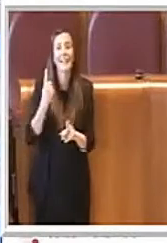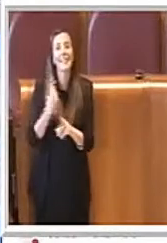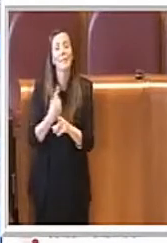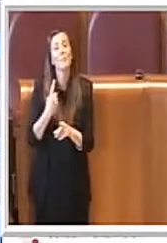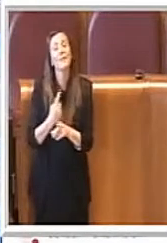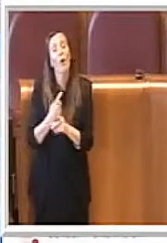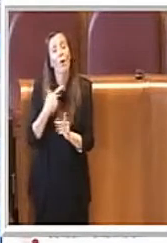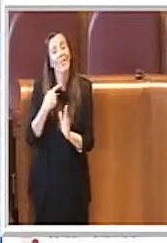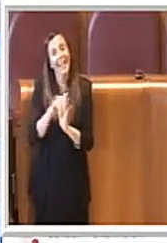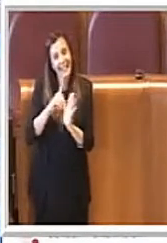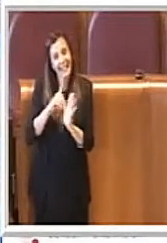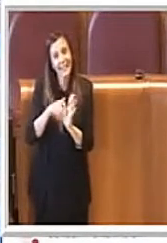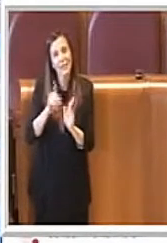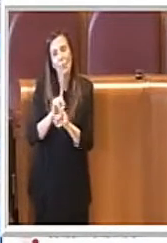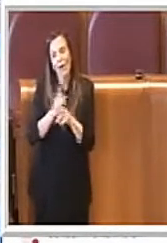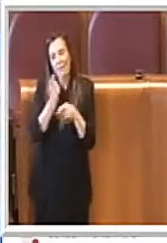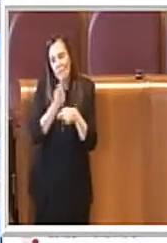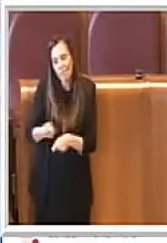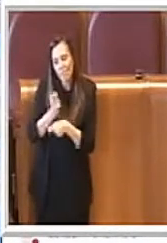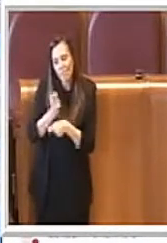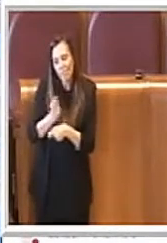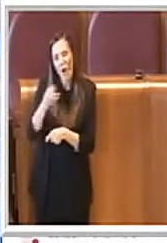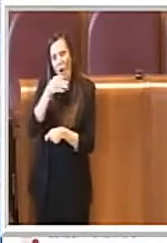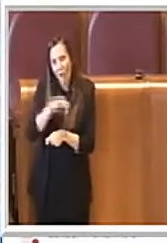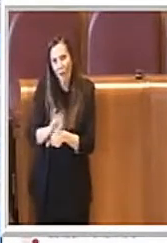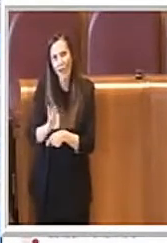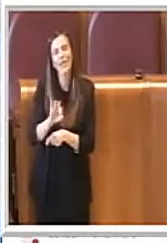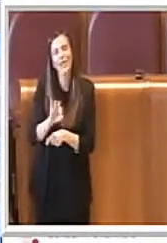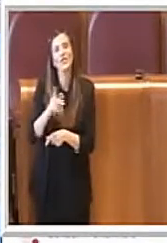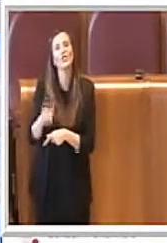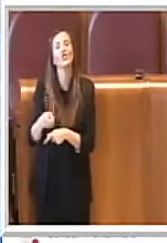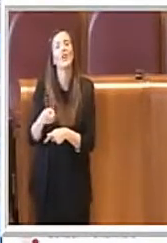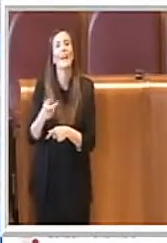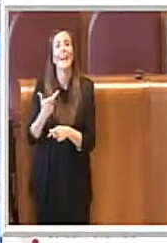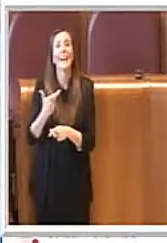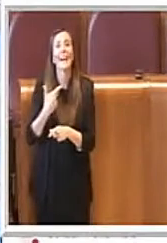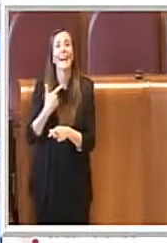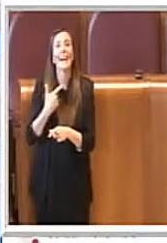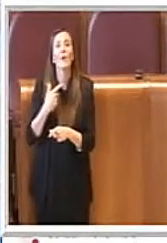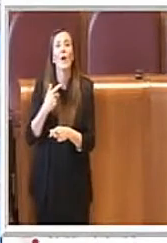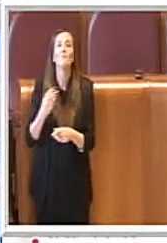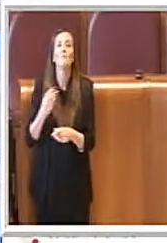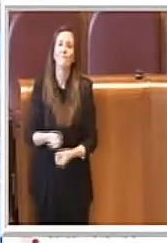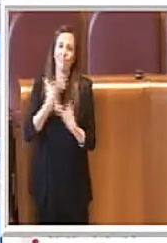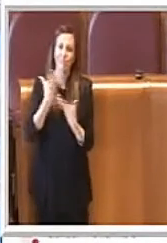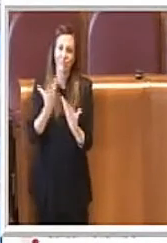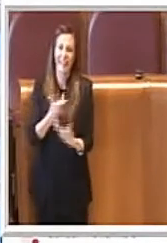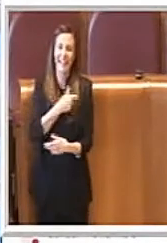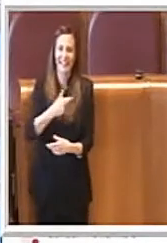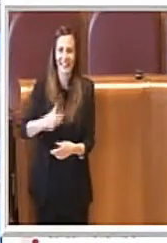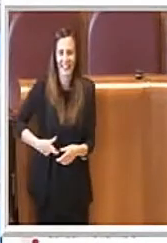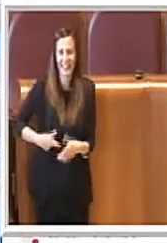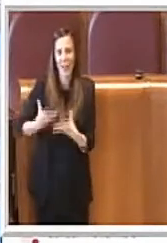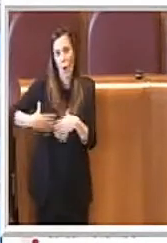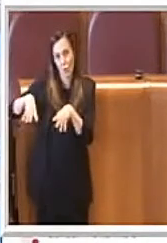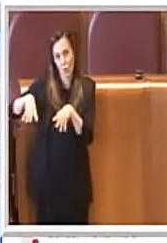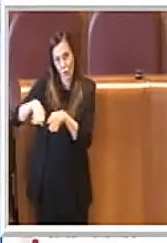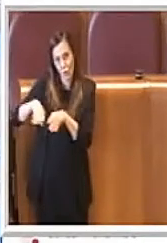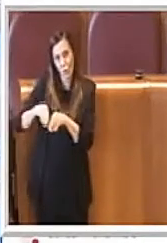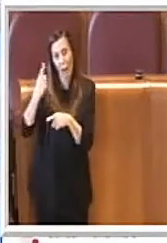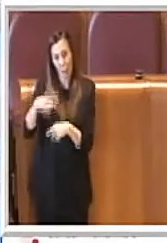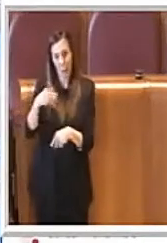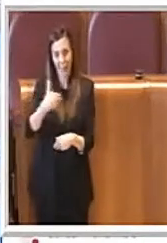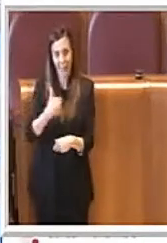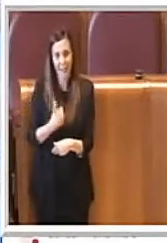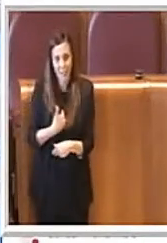e convincere gli uffici ovviamente della volontà politica che è stata espressa dalla sindaca, dalla giunta e ribadita anche da me stesso, insomma.